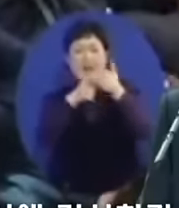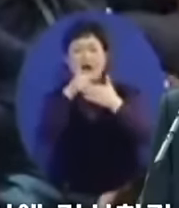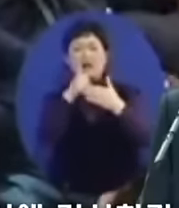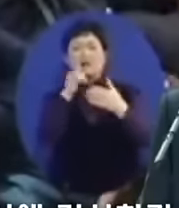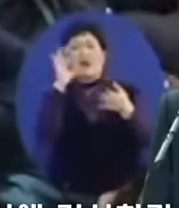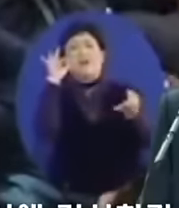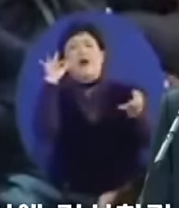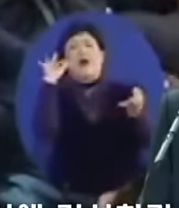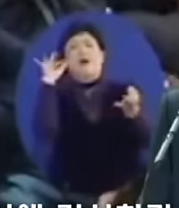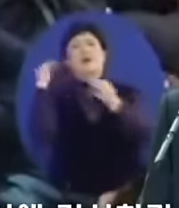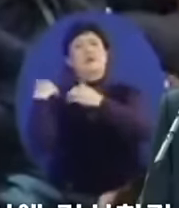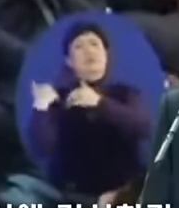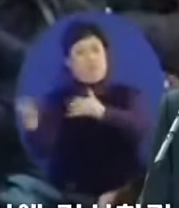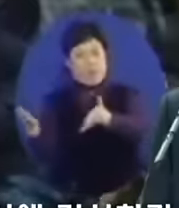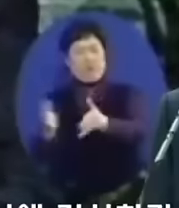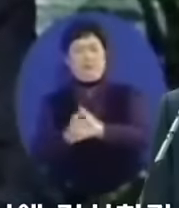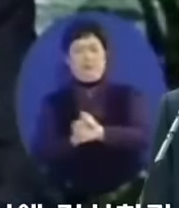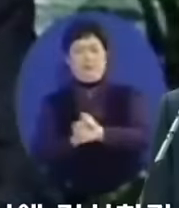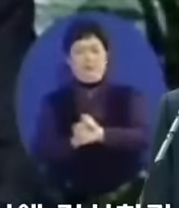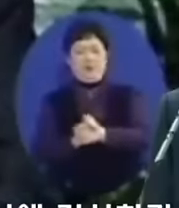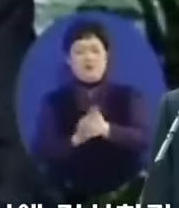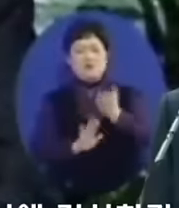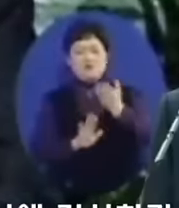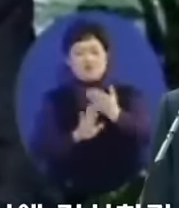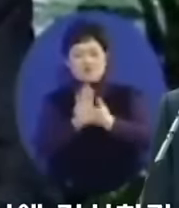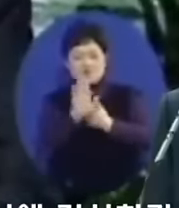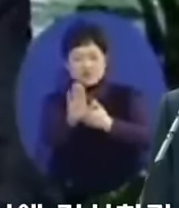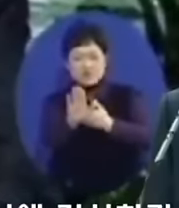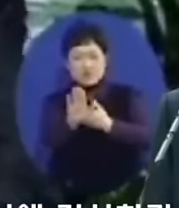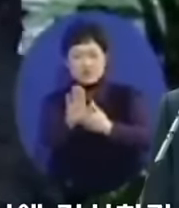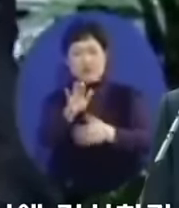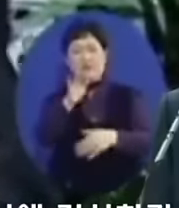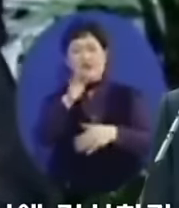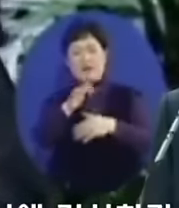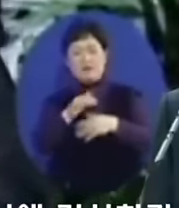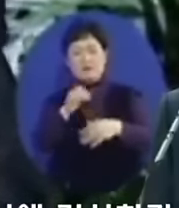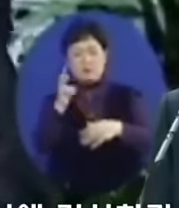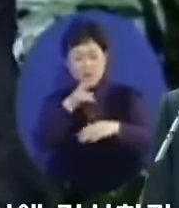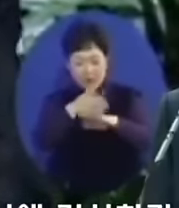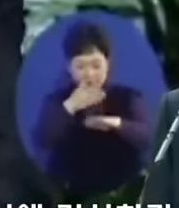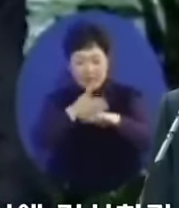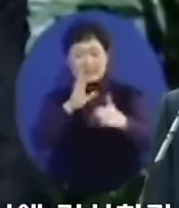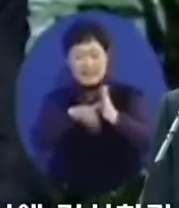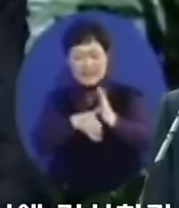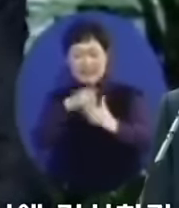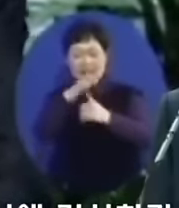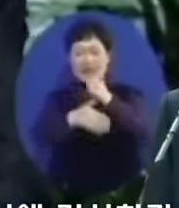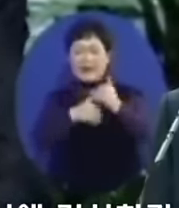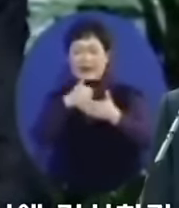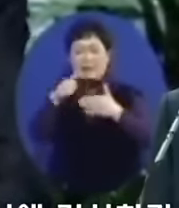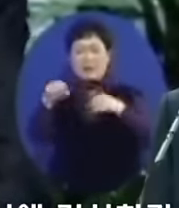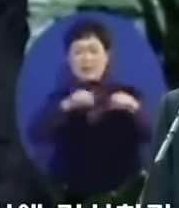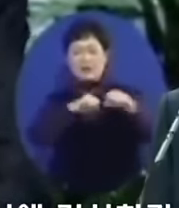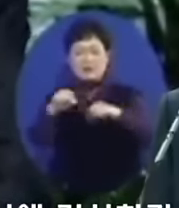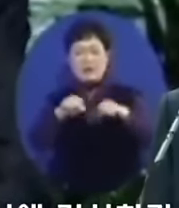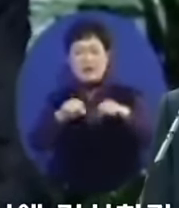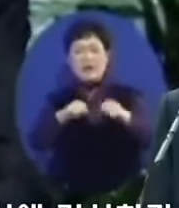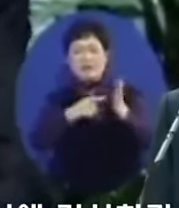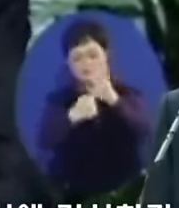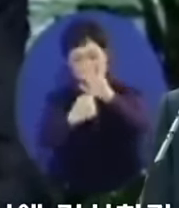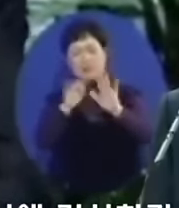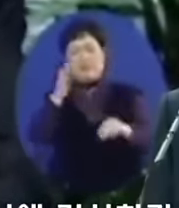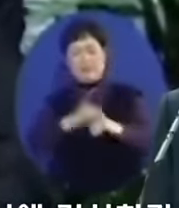가만히 방관하고 계시는 것입니다. 구해야 하나님이 두시는 것입니다. 그리고 감사할 때 하나님의 역사가 진동하는